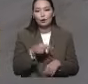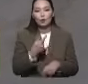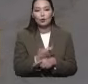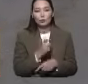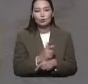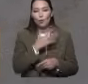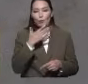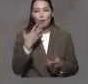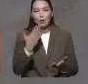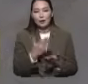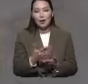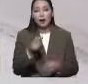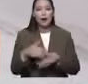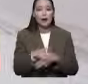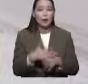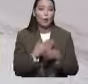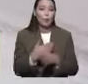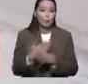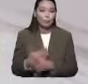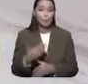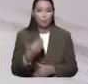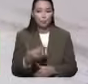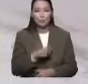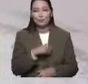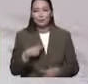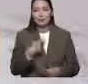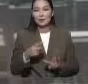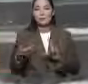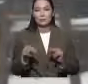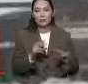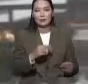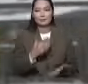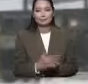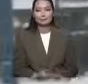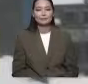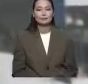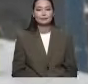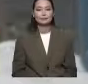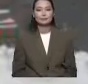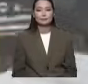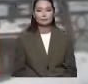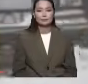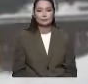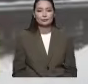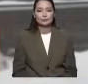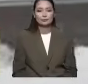бар. Мен де қала тұрғындарына көмектесіп, өзімді бақытты сезінгім келді. Апай, ауырма көмектесіп жіберейін